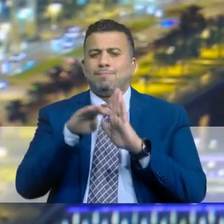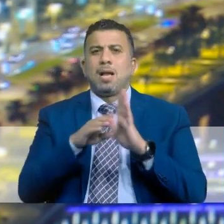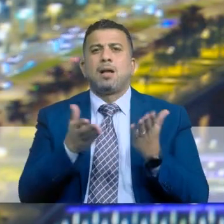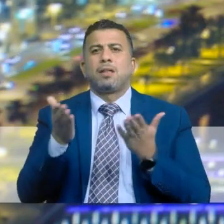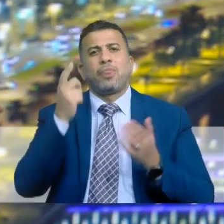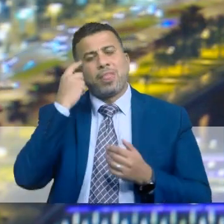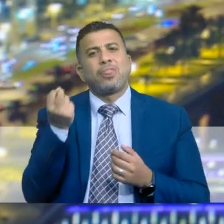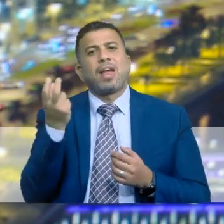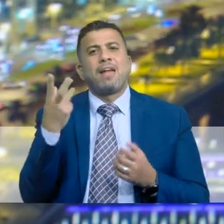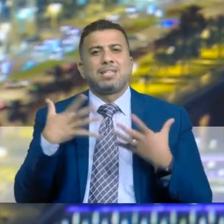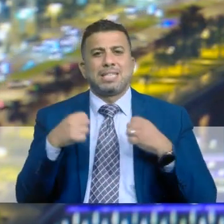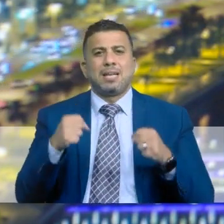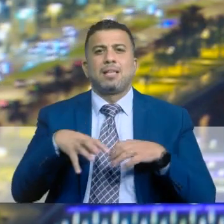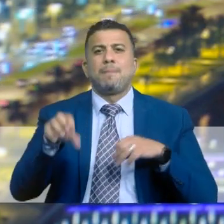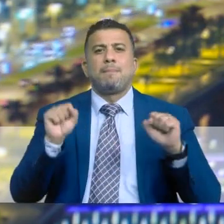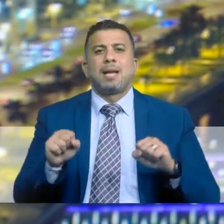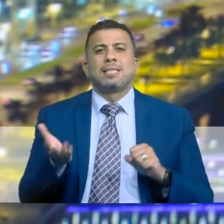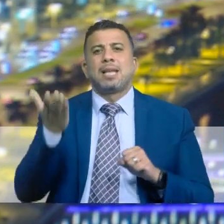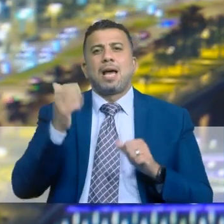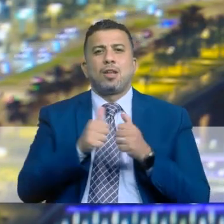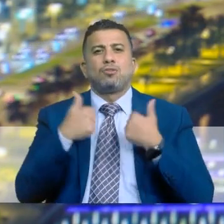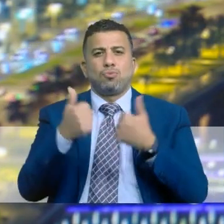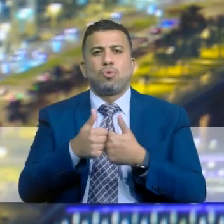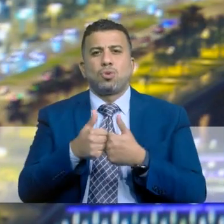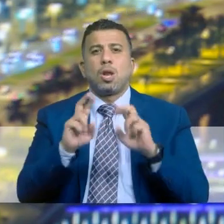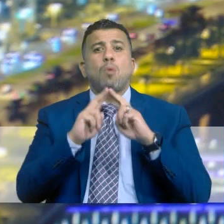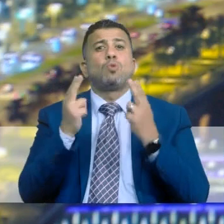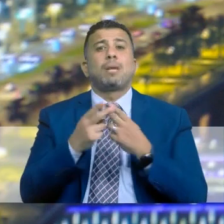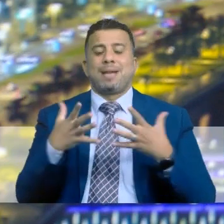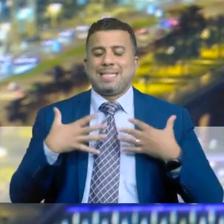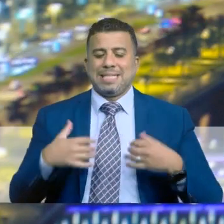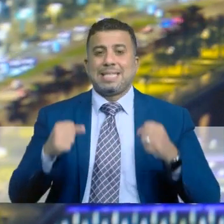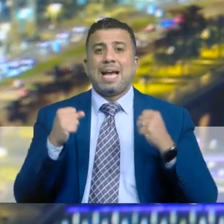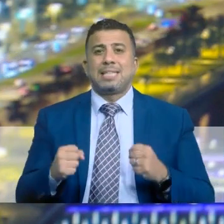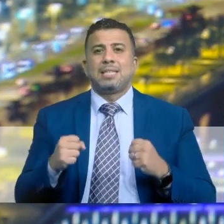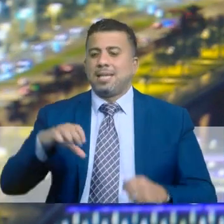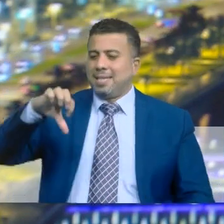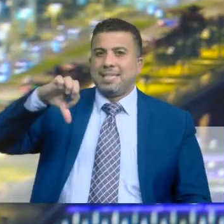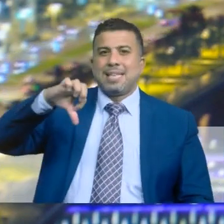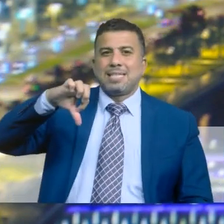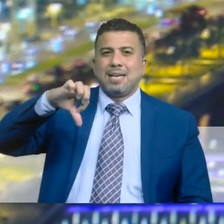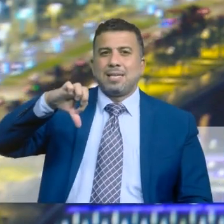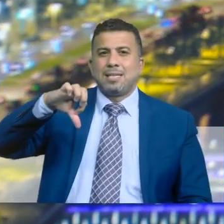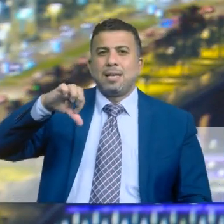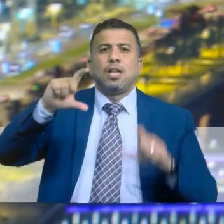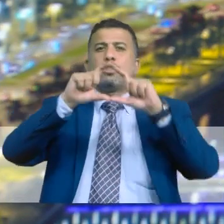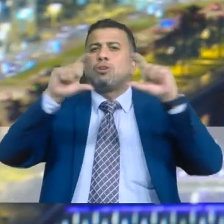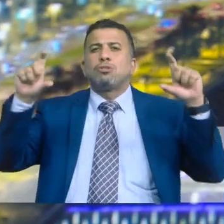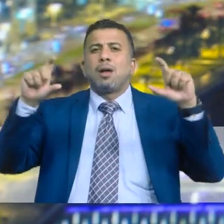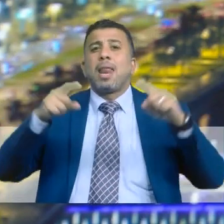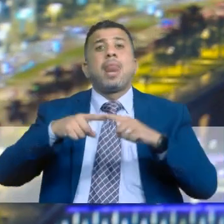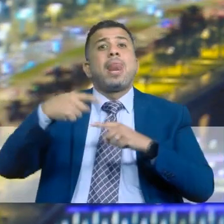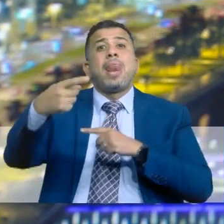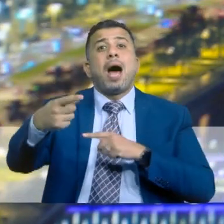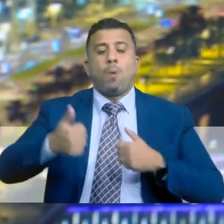نظمت إدارة التثقيف الصحي التابعة للمجلس الأعلى لشؤون الأسرة بالشارقة فعالية مؤتمر صحتي